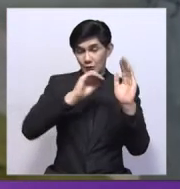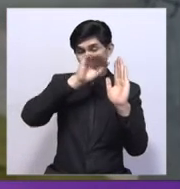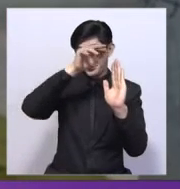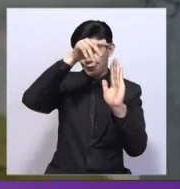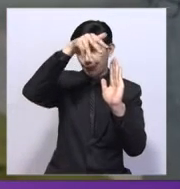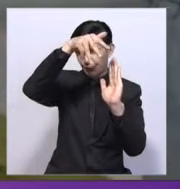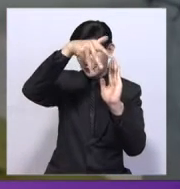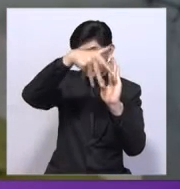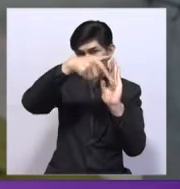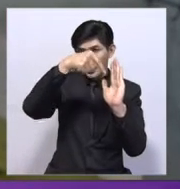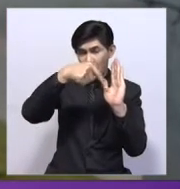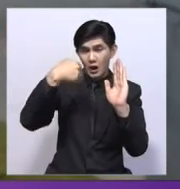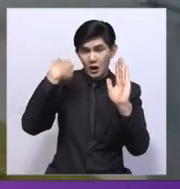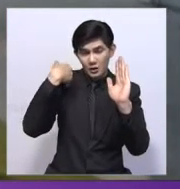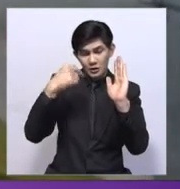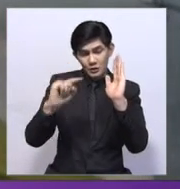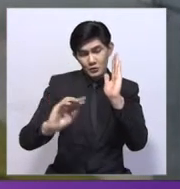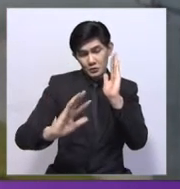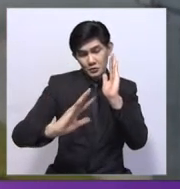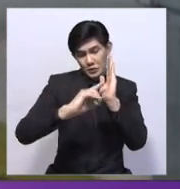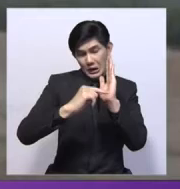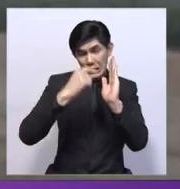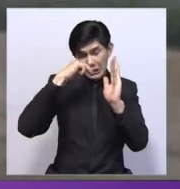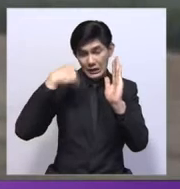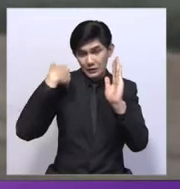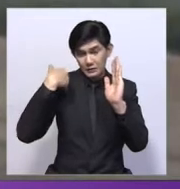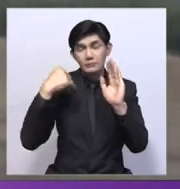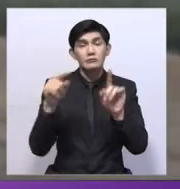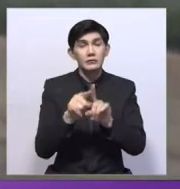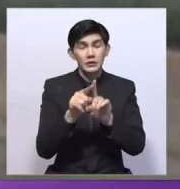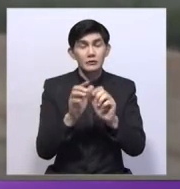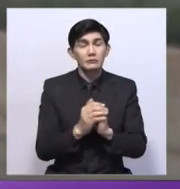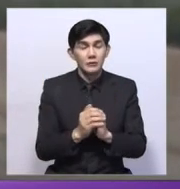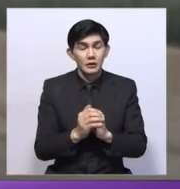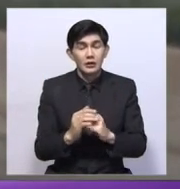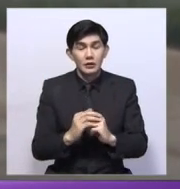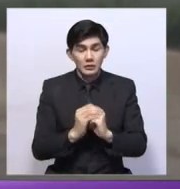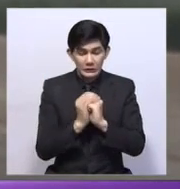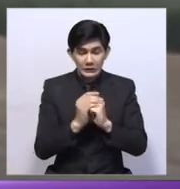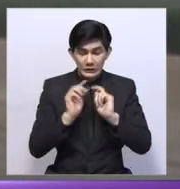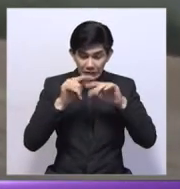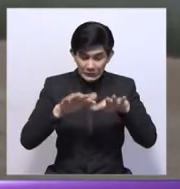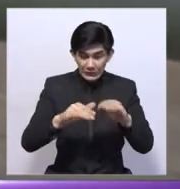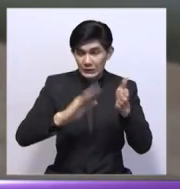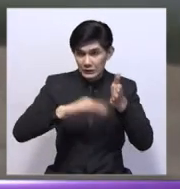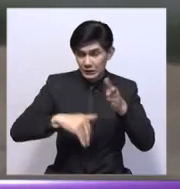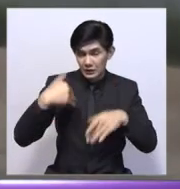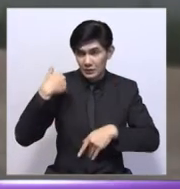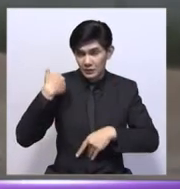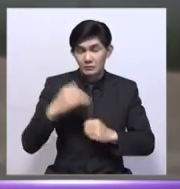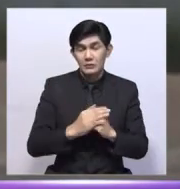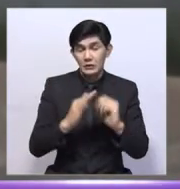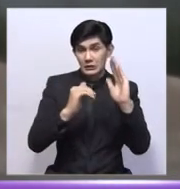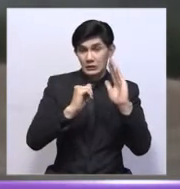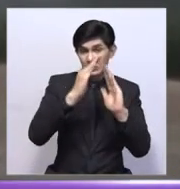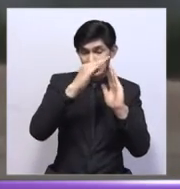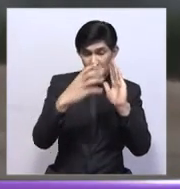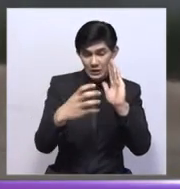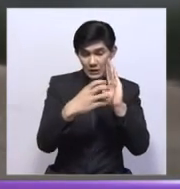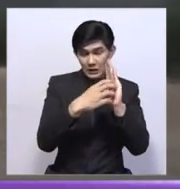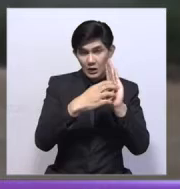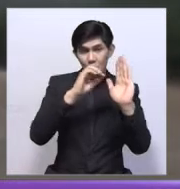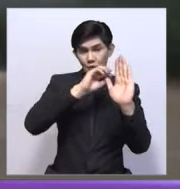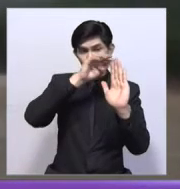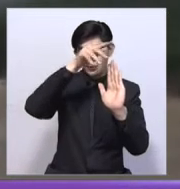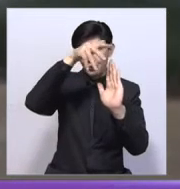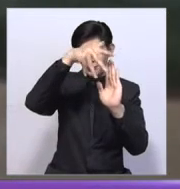นได้แผ่ลงมาปกคลุมภาคตะวันออกเฉียงเหนือของประเทศไทยและทะเลจีนใต้แล้วโดยจะแผ่ปกคลุมภาคเหนือภาคกลางตอน